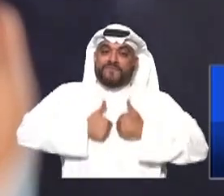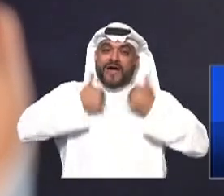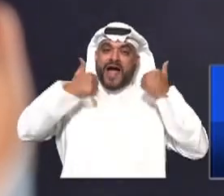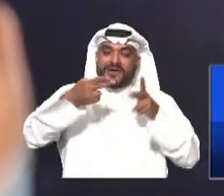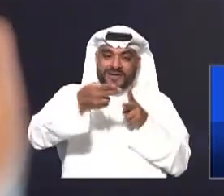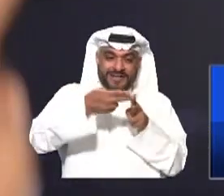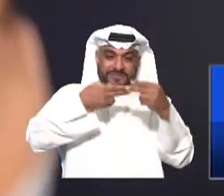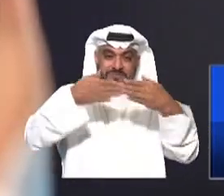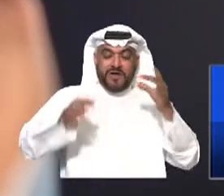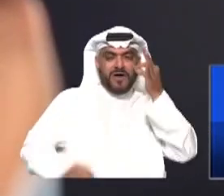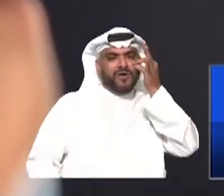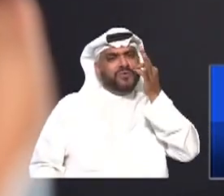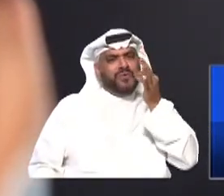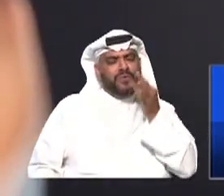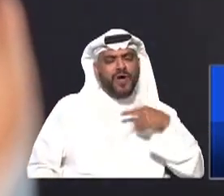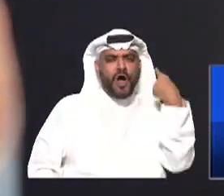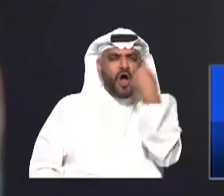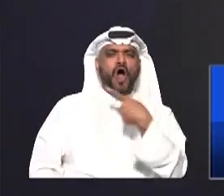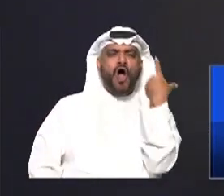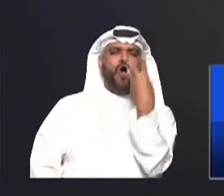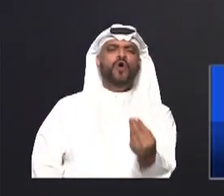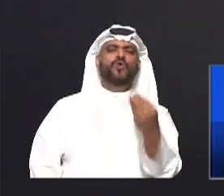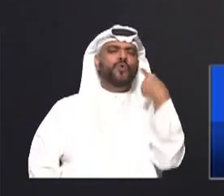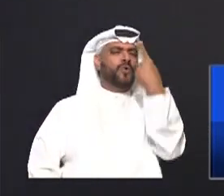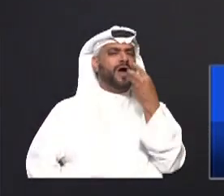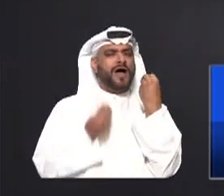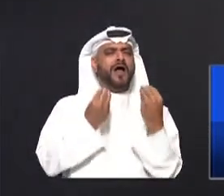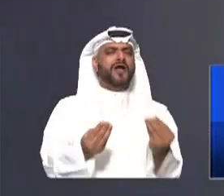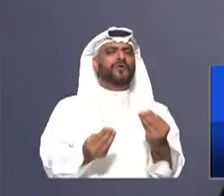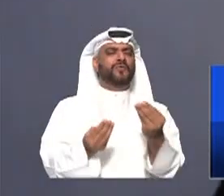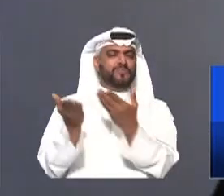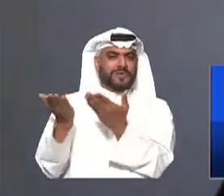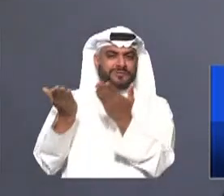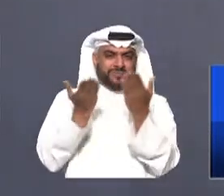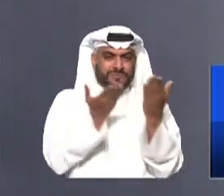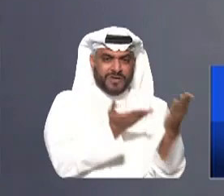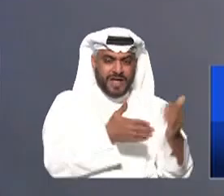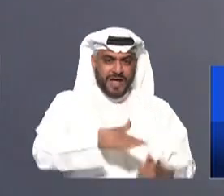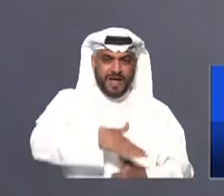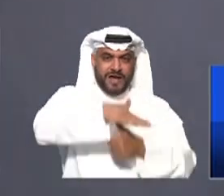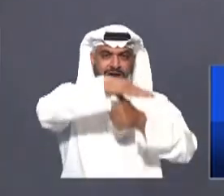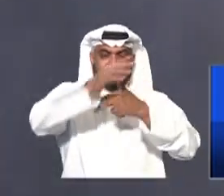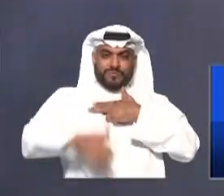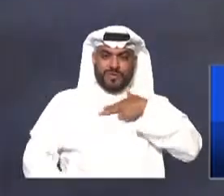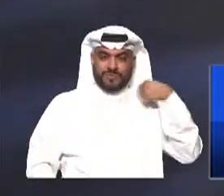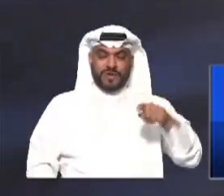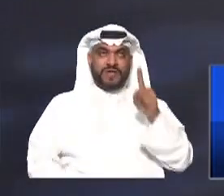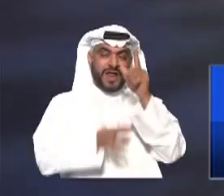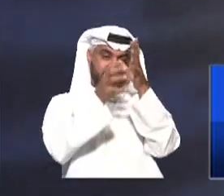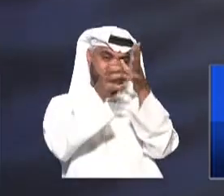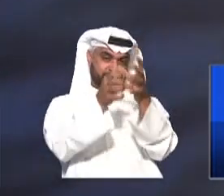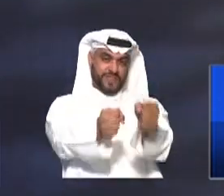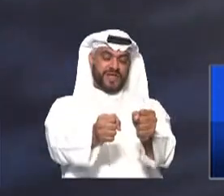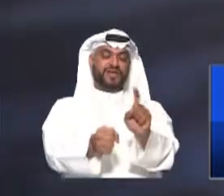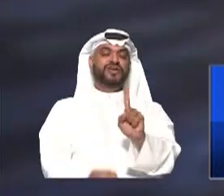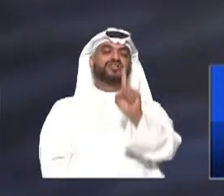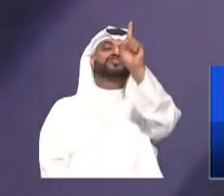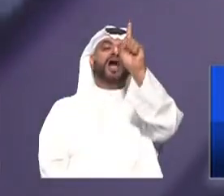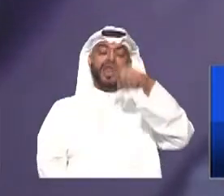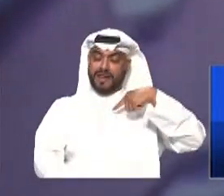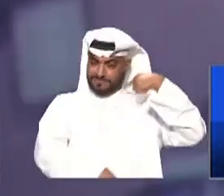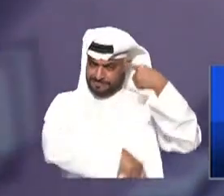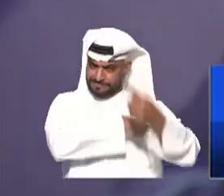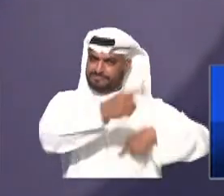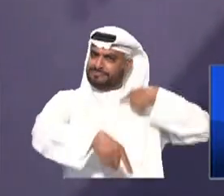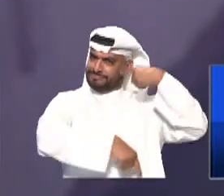الافتتاح الجميل، يحظى برعاية كريمة من سمو رئيس مجلس الوزراء حفظه الله، وإن شاء الله نستمر